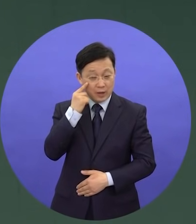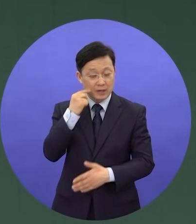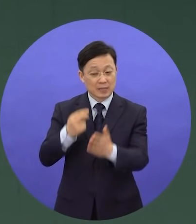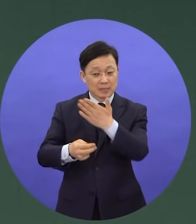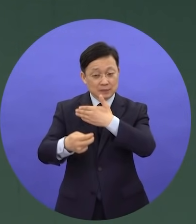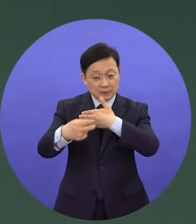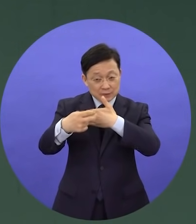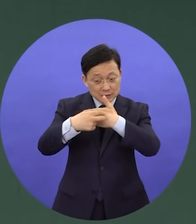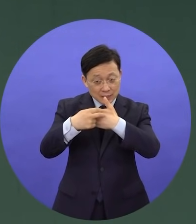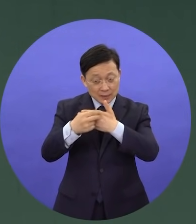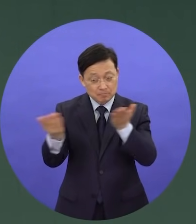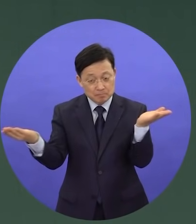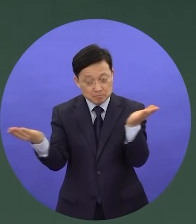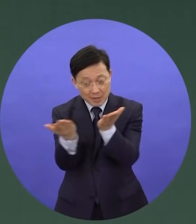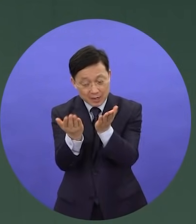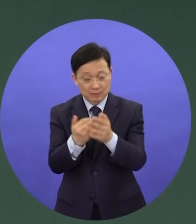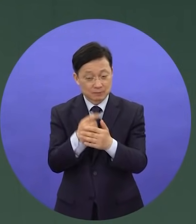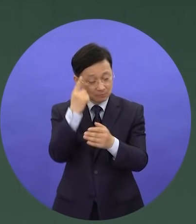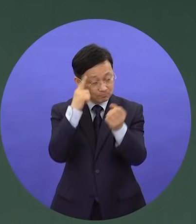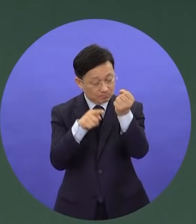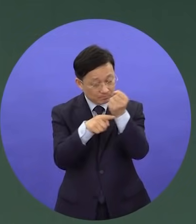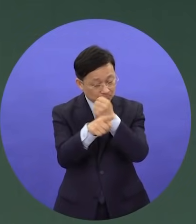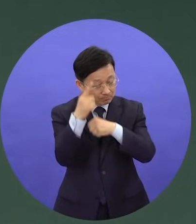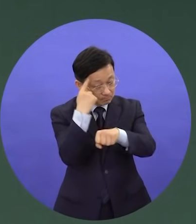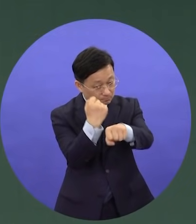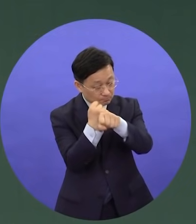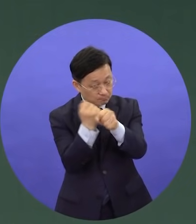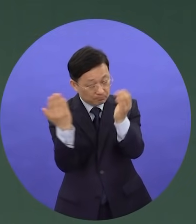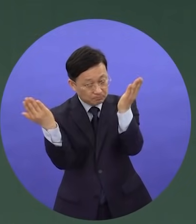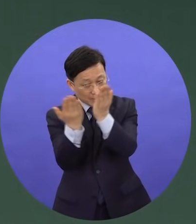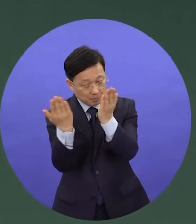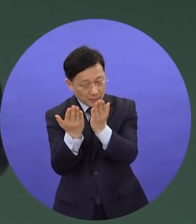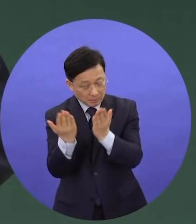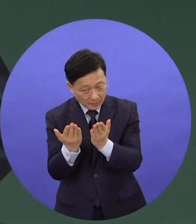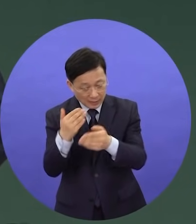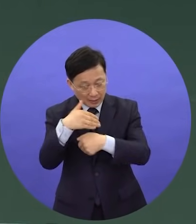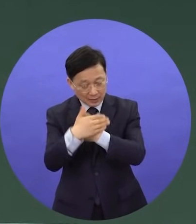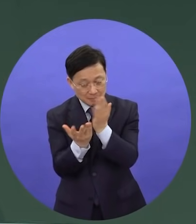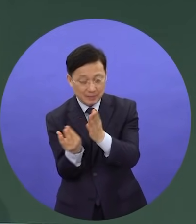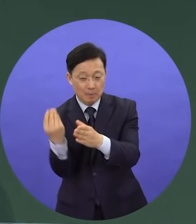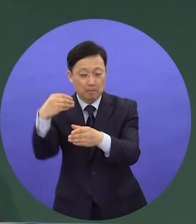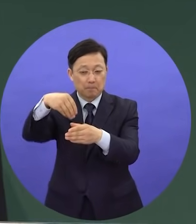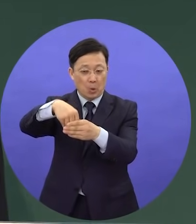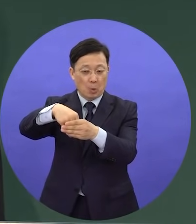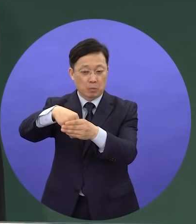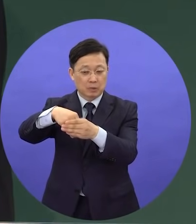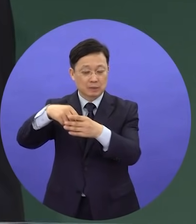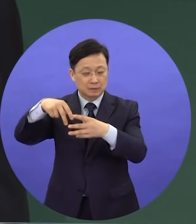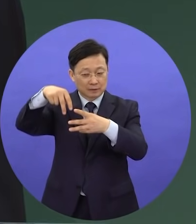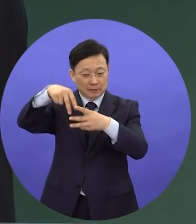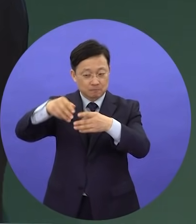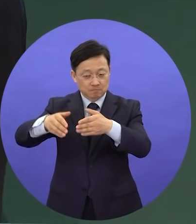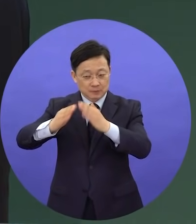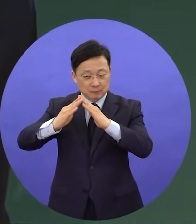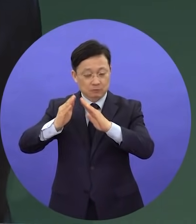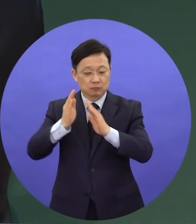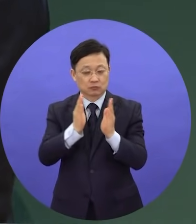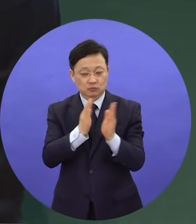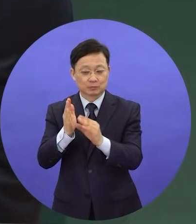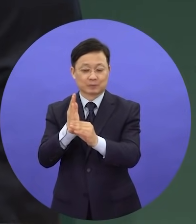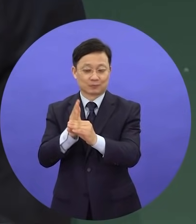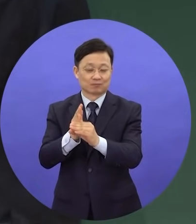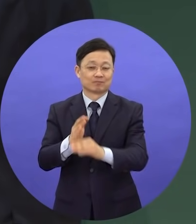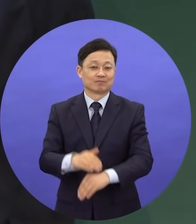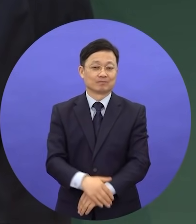실제 내가 신앙생활 어떻게 할 것이냐 이를 세팅하려고 하거든요. And so I already gave this order to my church, but regarding the healing center that we want to do, it has to be medical, it